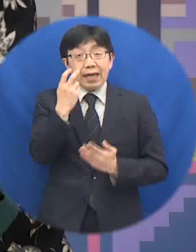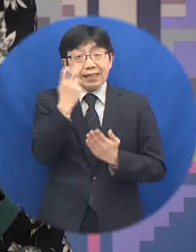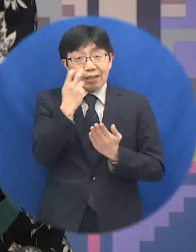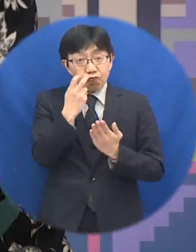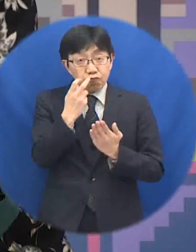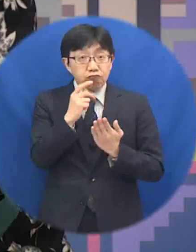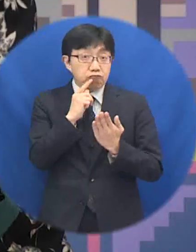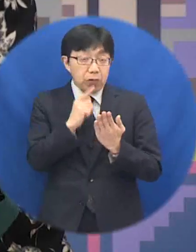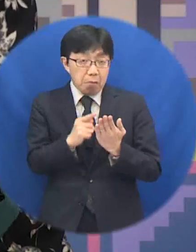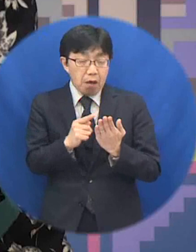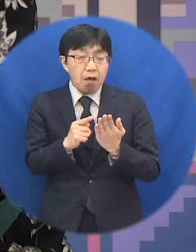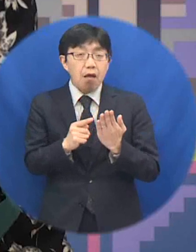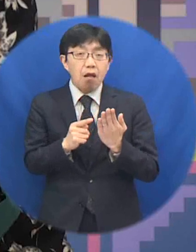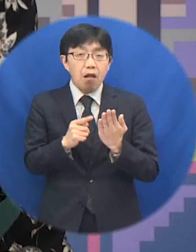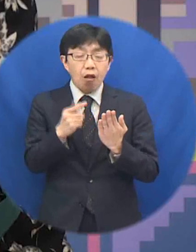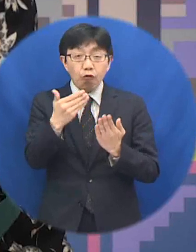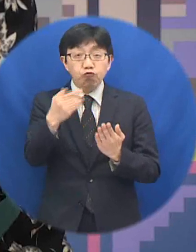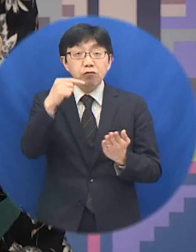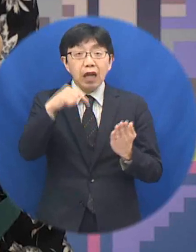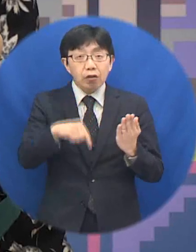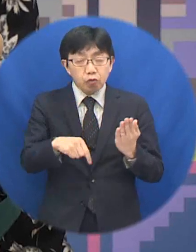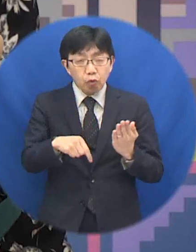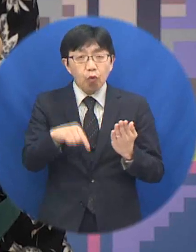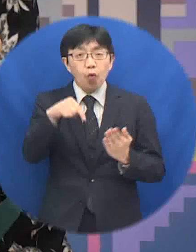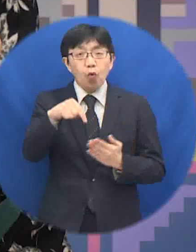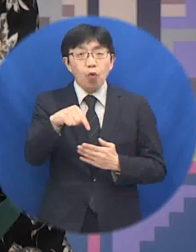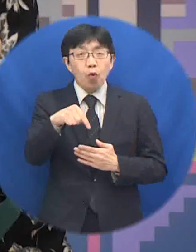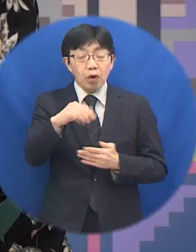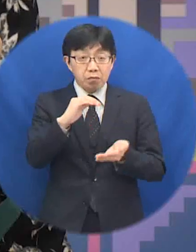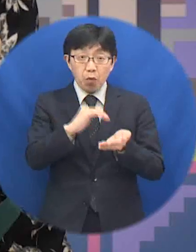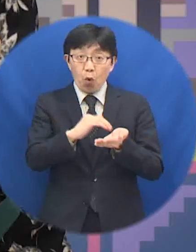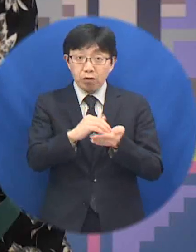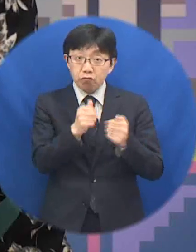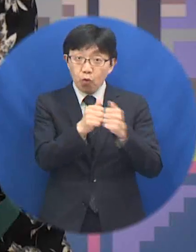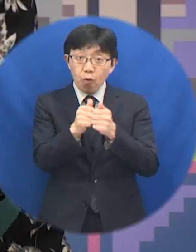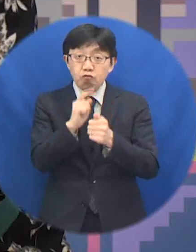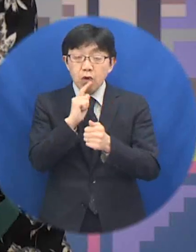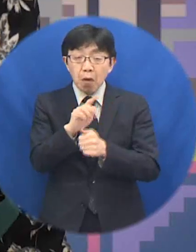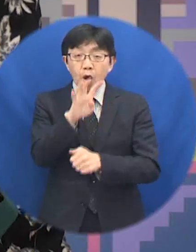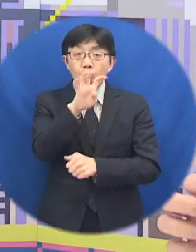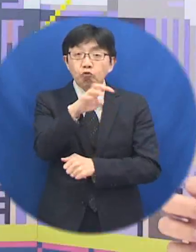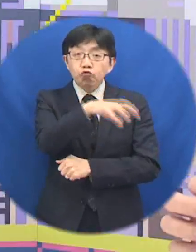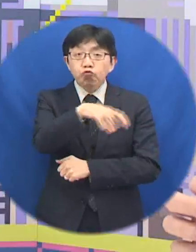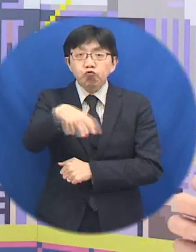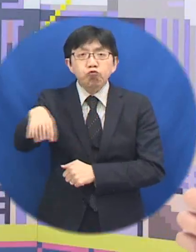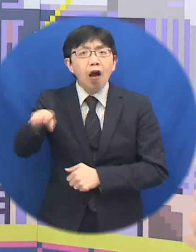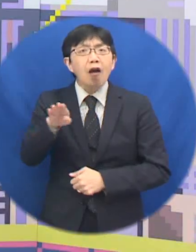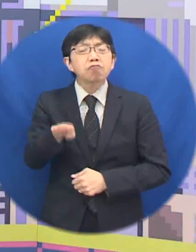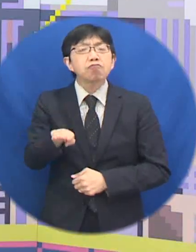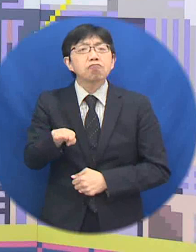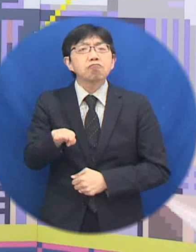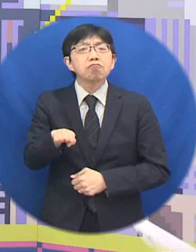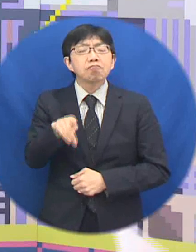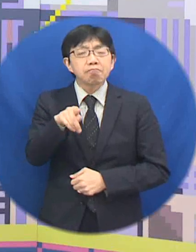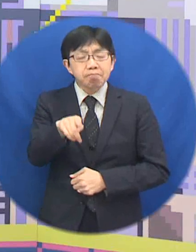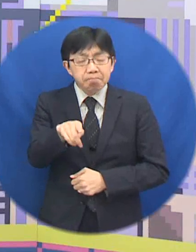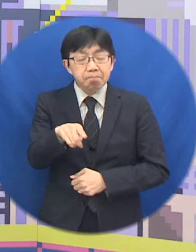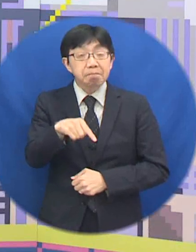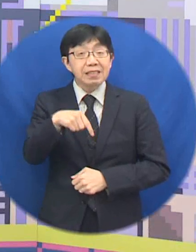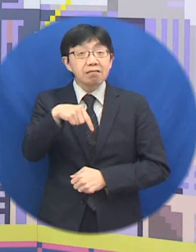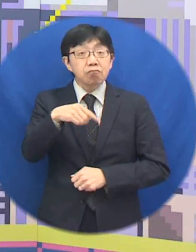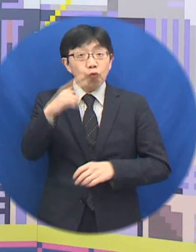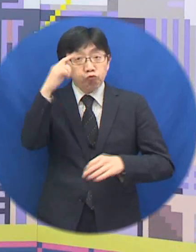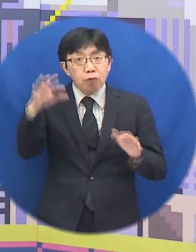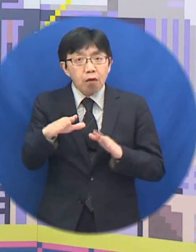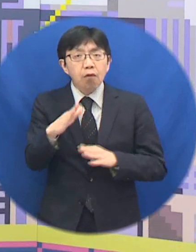れチェックはですね、区内のおよそ40箇所の医療機関で受診ができます。はい、あらかじめ予約をしていただいて受